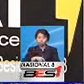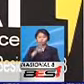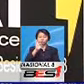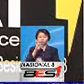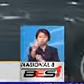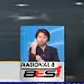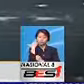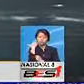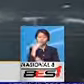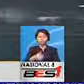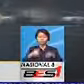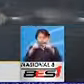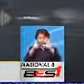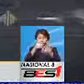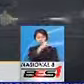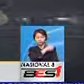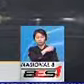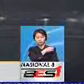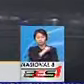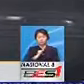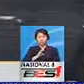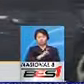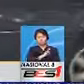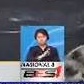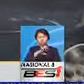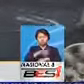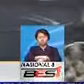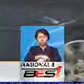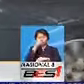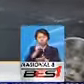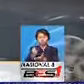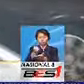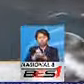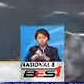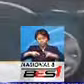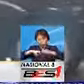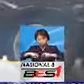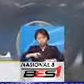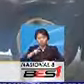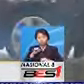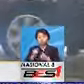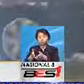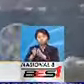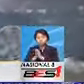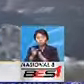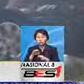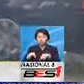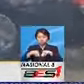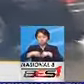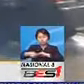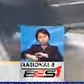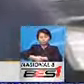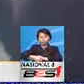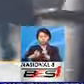9 pagi tadi. Keenam-enam penjawat awam itu ditahan reman bagi membantu siasatan kes meminta dan menerima